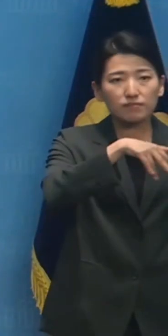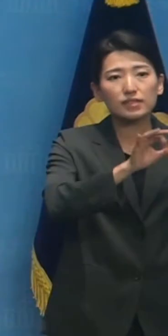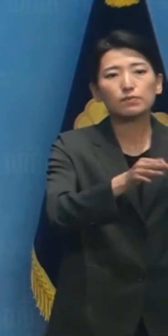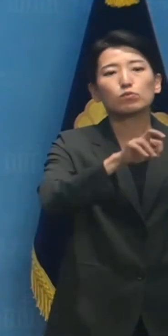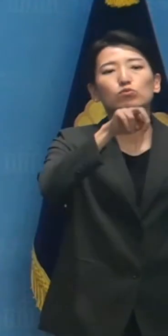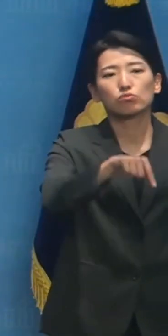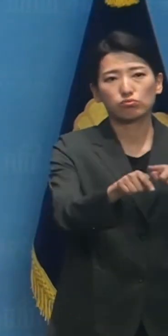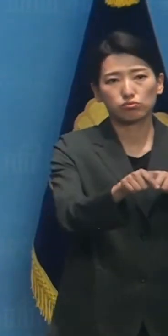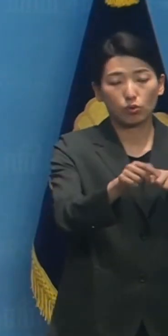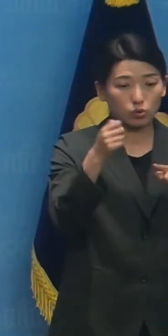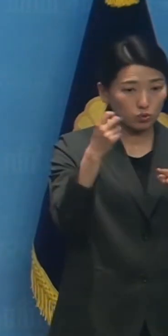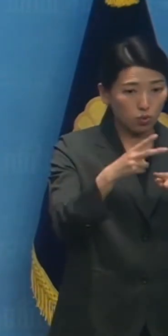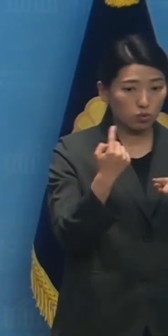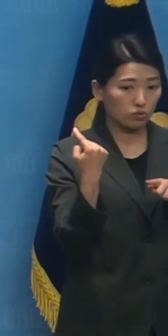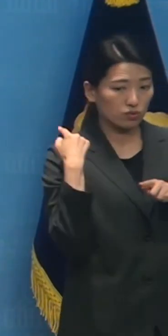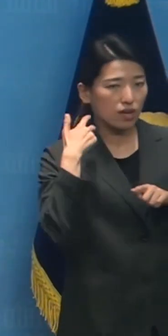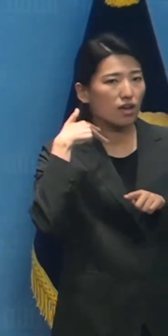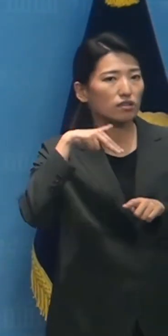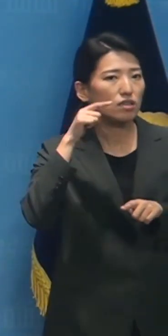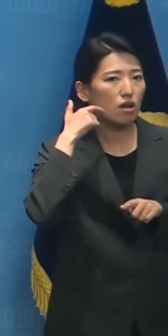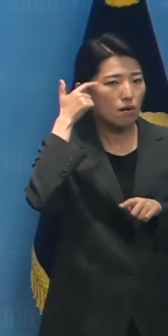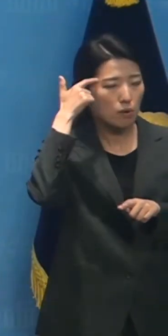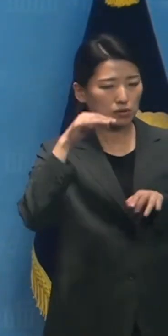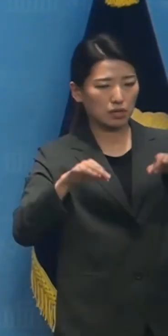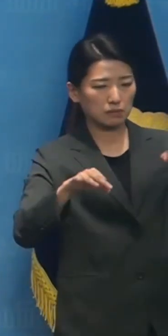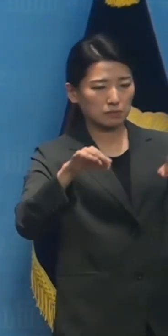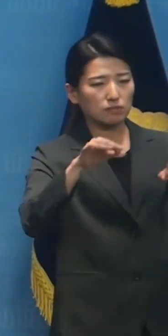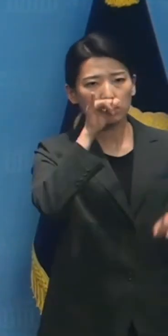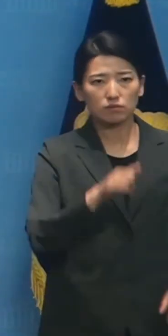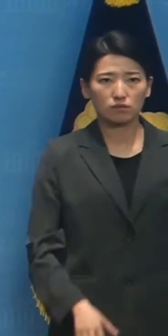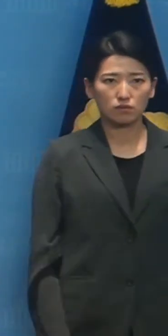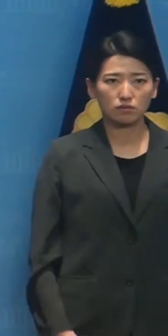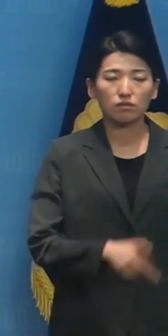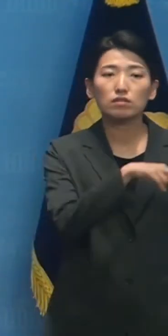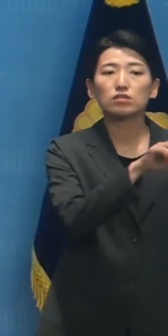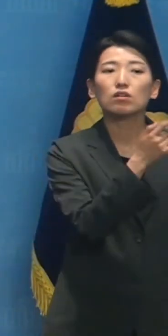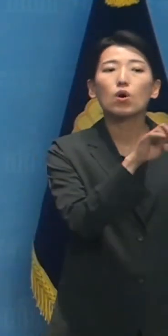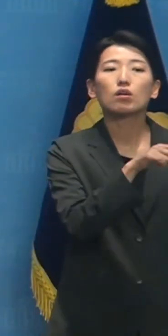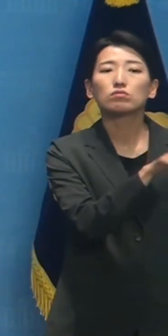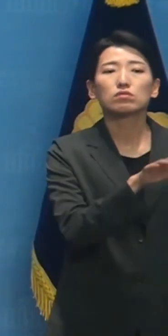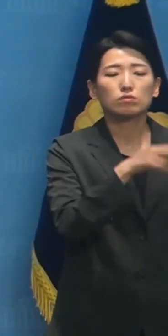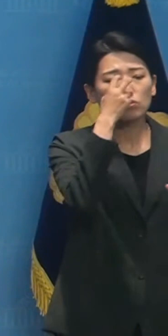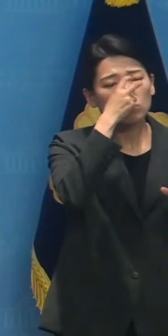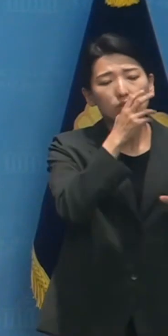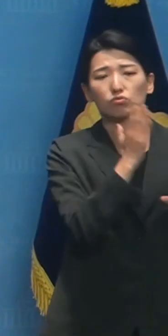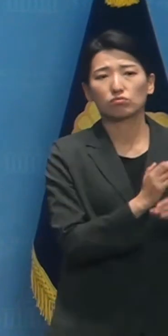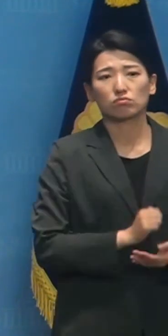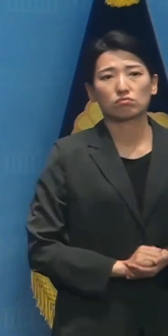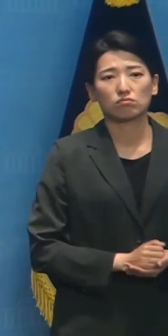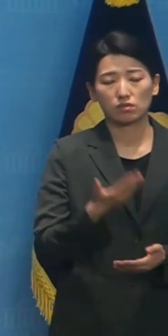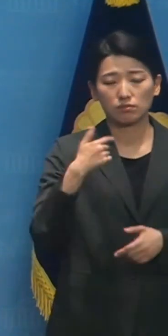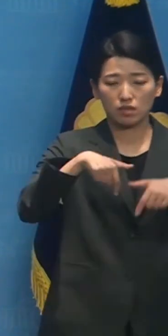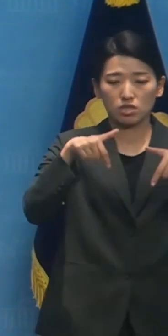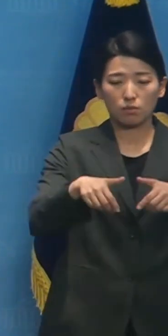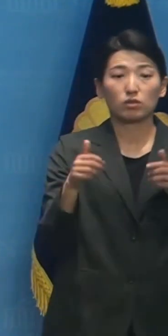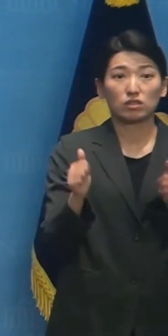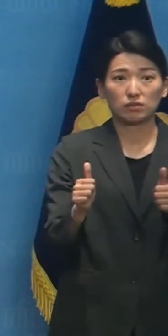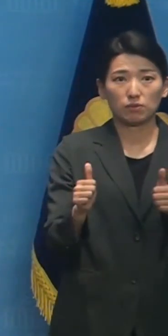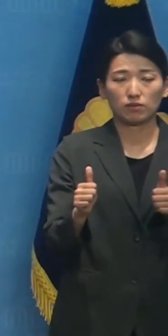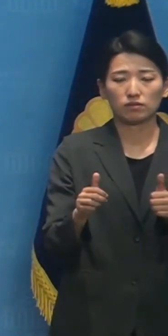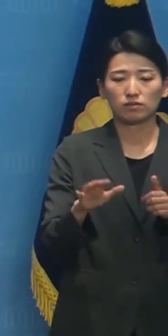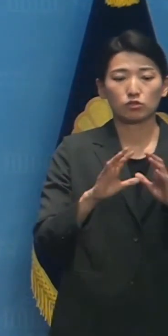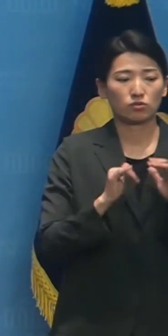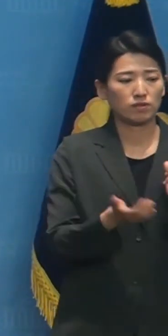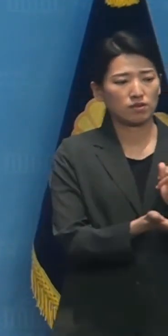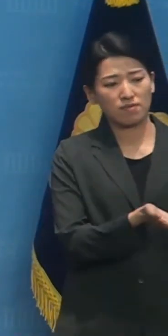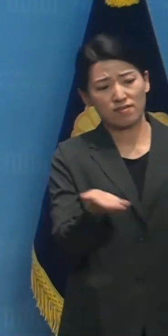것입니다. 그 정광훈이 경찰의 수사를 받고 있습니다. 지난 1월 서부지법 폭동을 부추긴 내란 선전